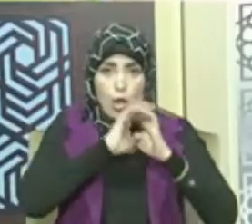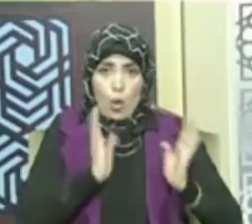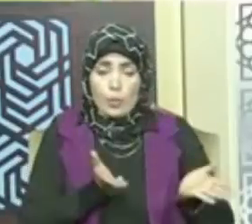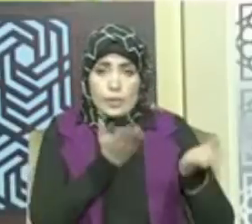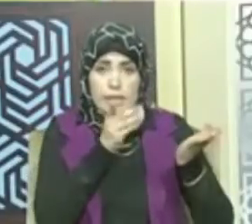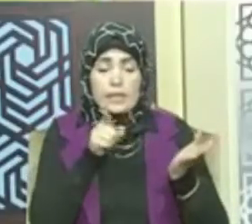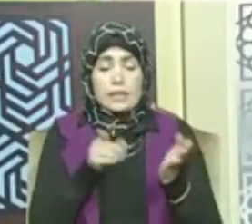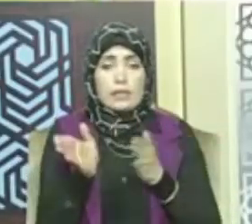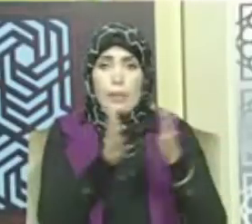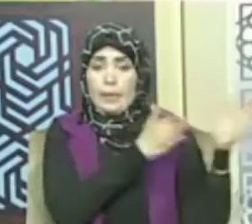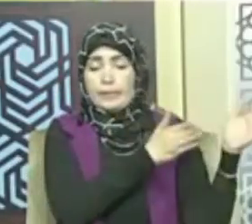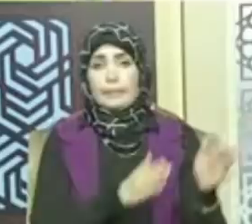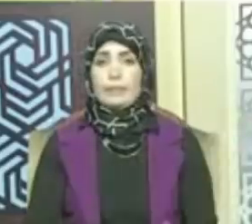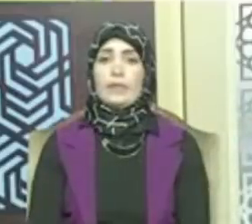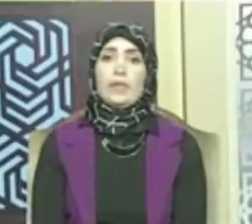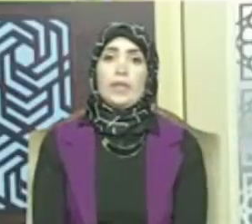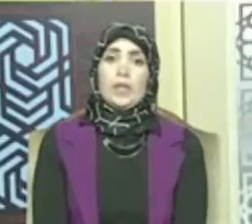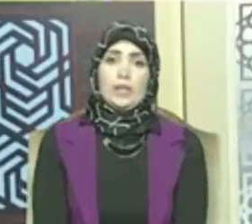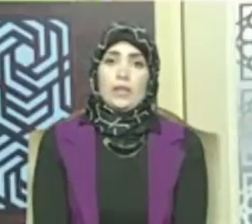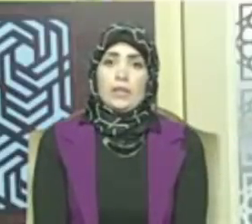الدين وبعد.